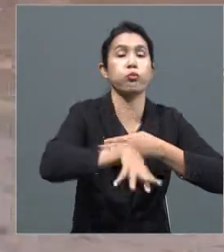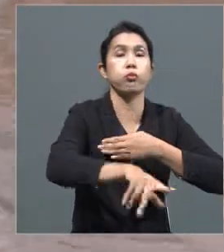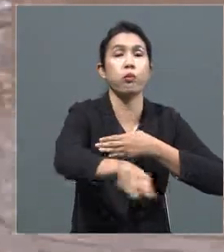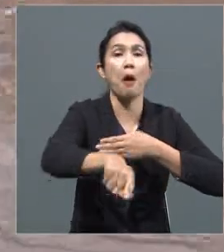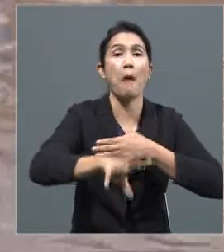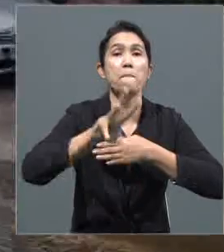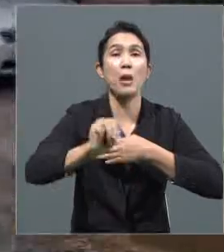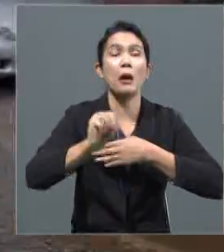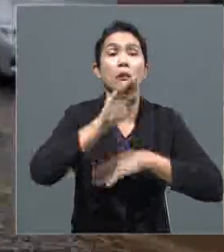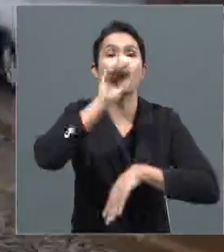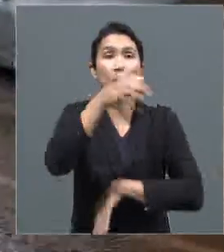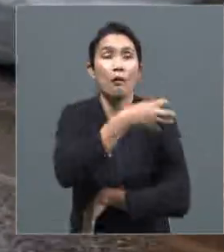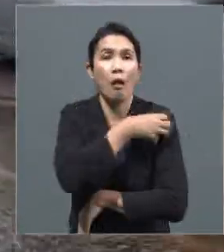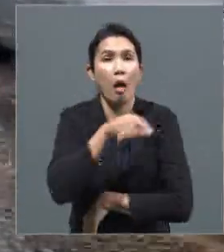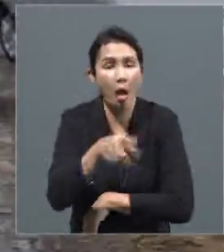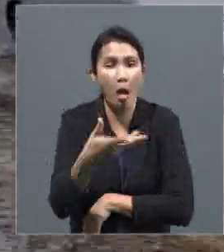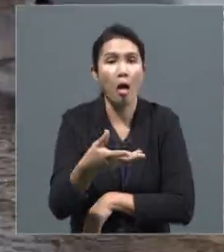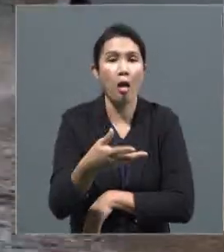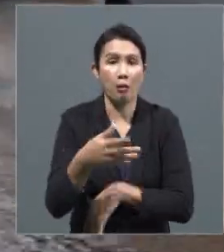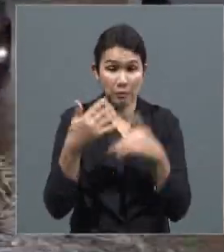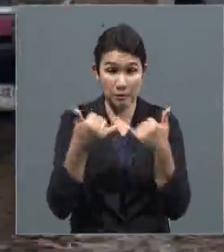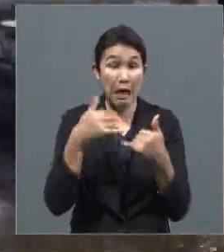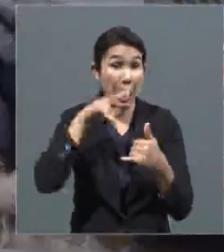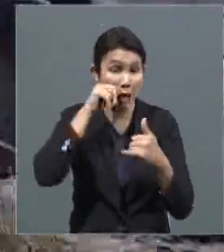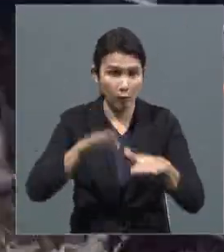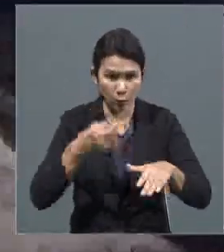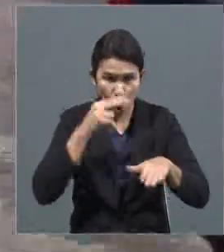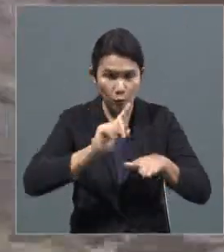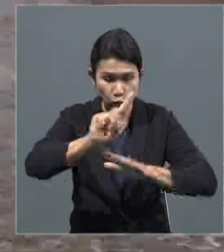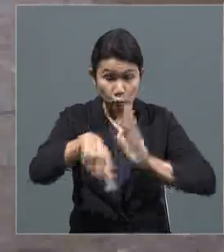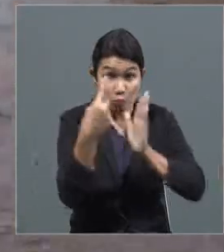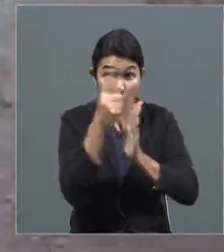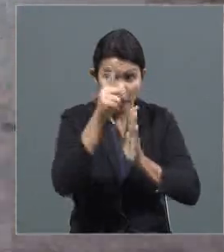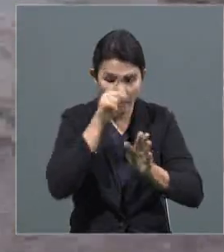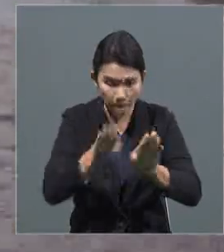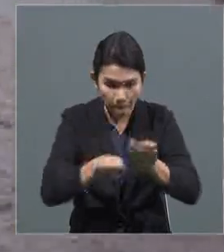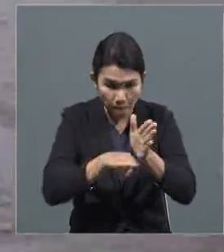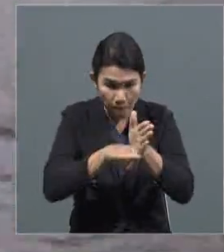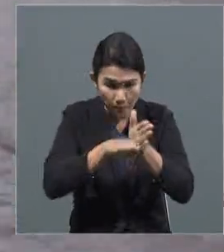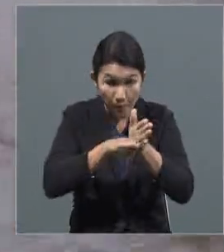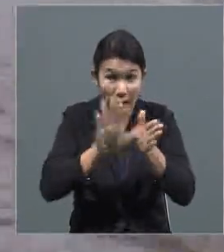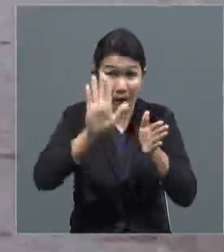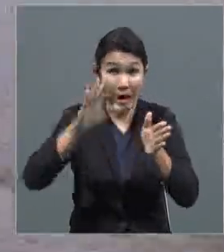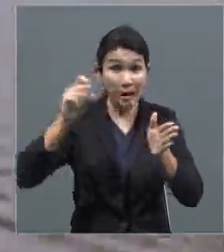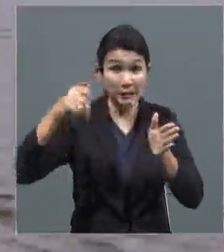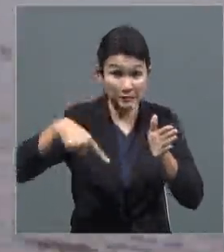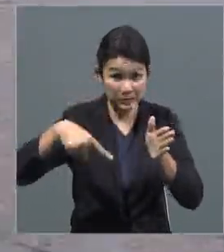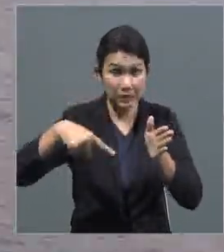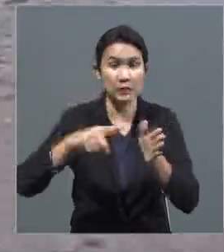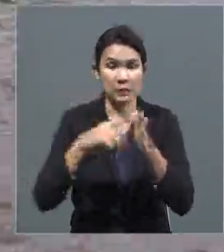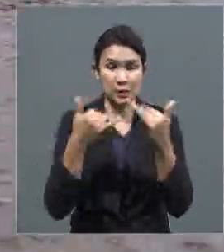ครับ คือตอนนี้ถ้าไปดูเรื่องของระดับน้ำเนี่ยนะคะยังคงเพิ่มขึ้นชั่วโมงละประมาณ5เซนติเมตรในส่วนของจุดวัดน้